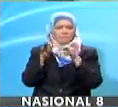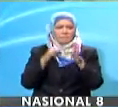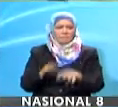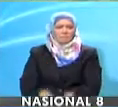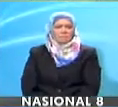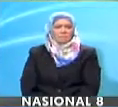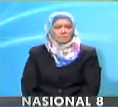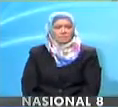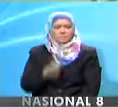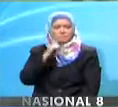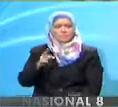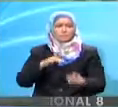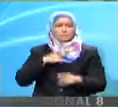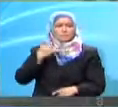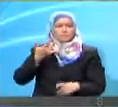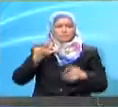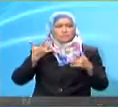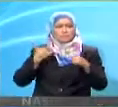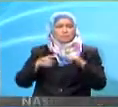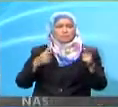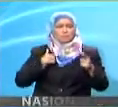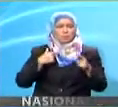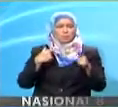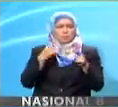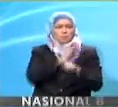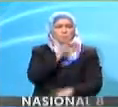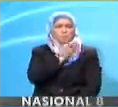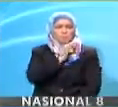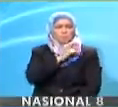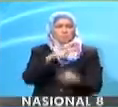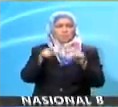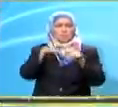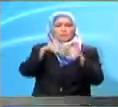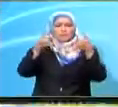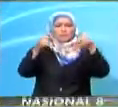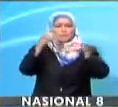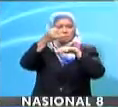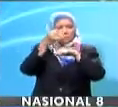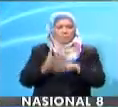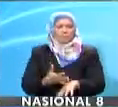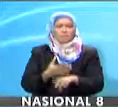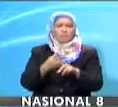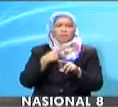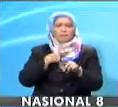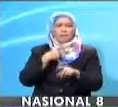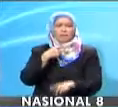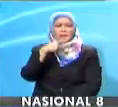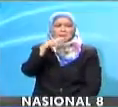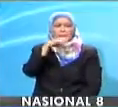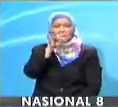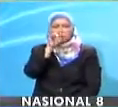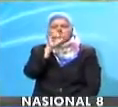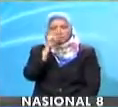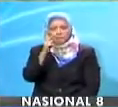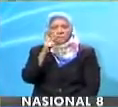Turut berasa teruja ialah pemain import yang menyarung jersey PKNS FC, Patrick Ronaldinho. Pemain asal Liberia